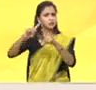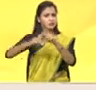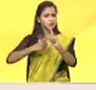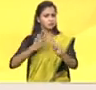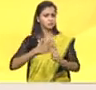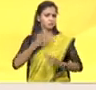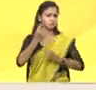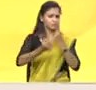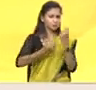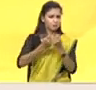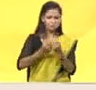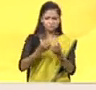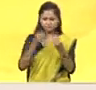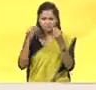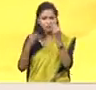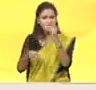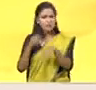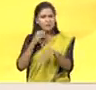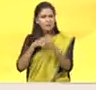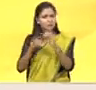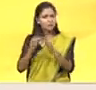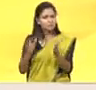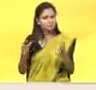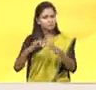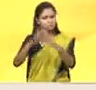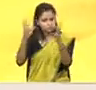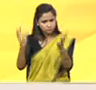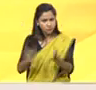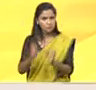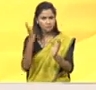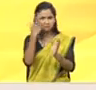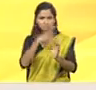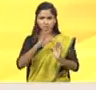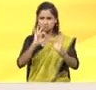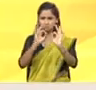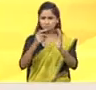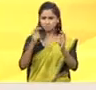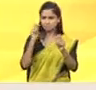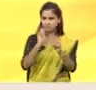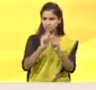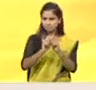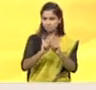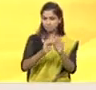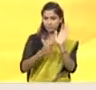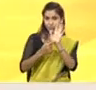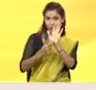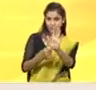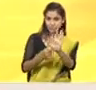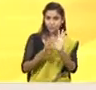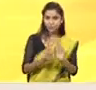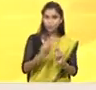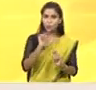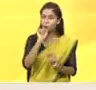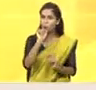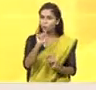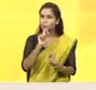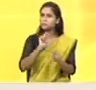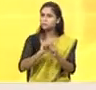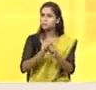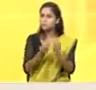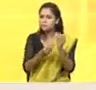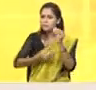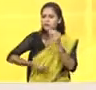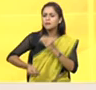से अद्भुत आर्टवर्क तैयार किया है। अपने इस काम के लिए उन्होंने आसपास